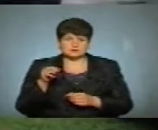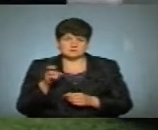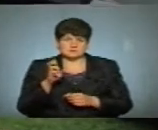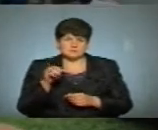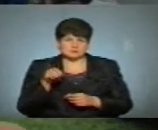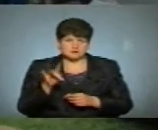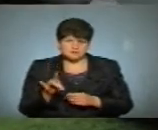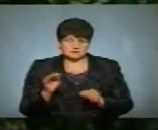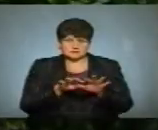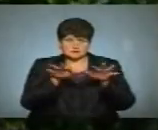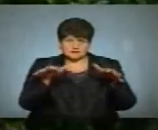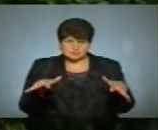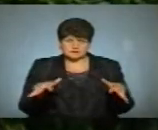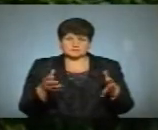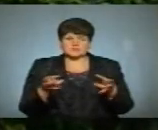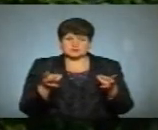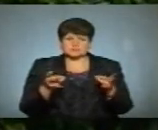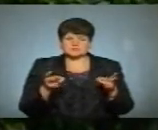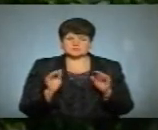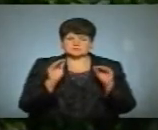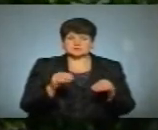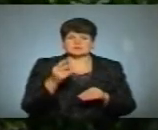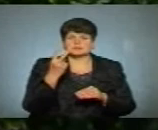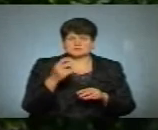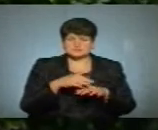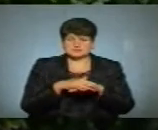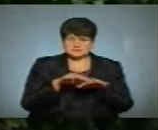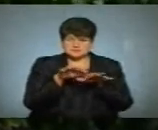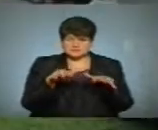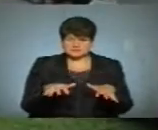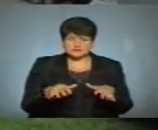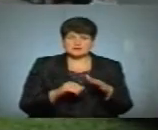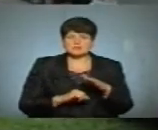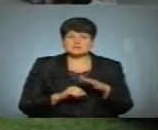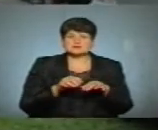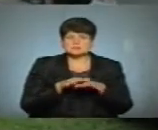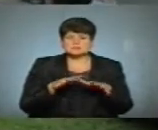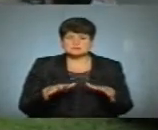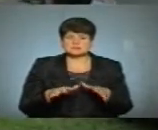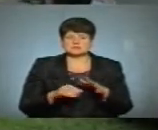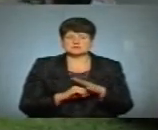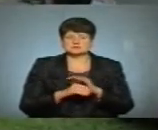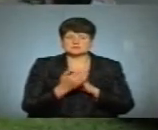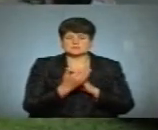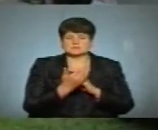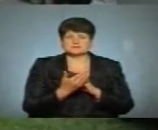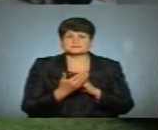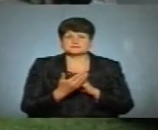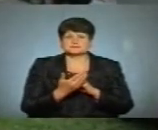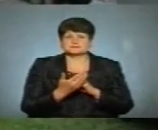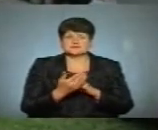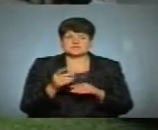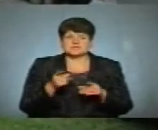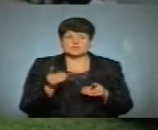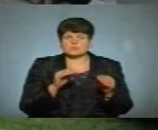він виглядав як горбик, то треба класти відповідно дві сітки. Так ось, сітка основа шовку на один такий власне